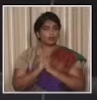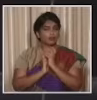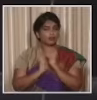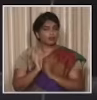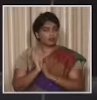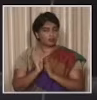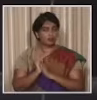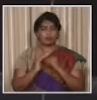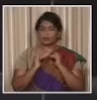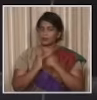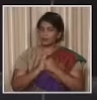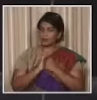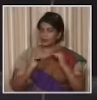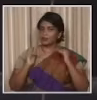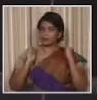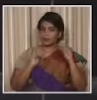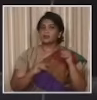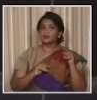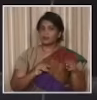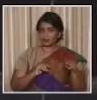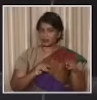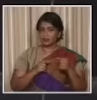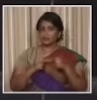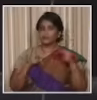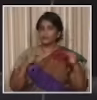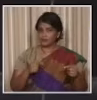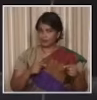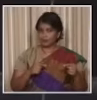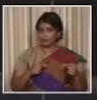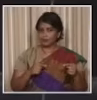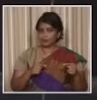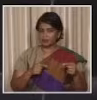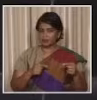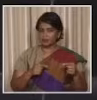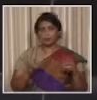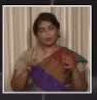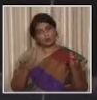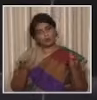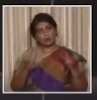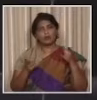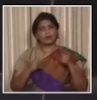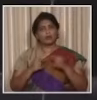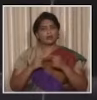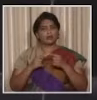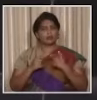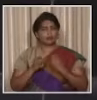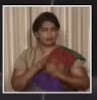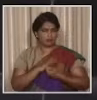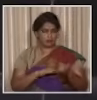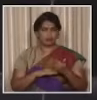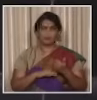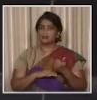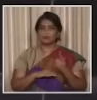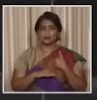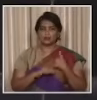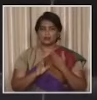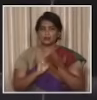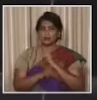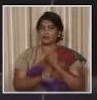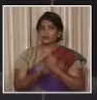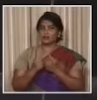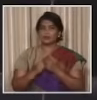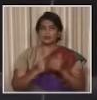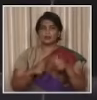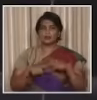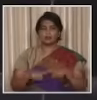කමිටියේ උත්තරීතරයි. ඒට එරෙහිව හෝ එරෙහිට පක්ෂව ඊට ඉස්සෙල්ලා පරීක්ෂණයක්